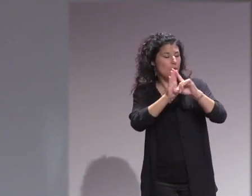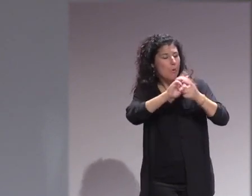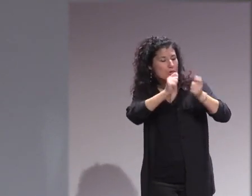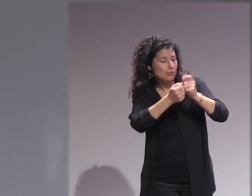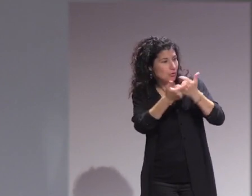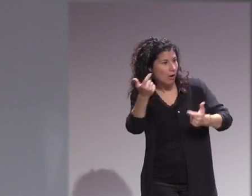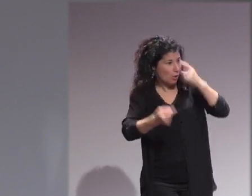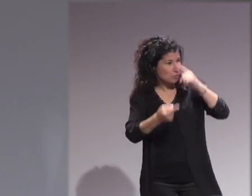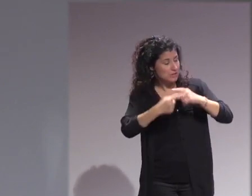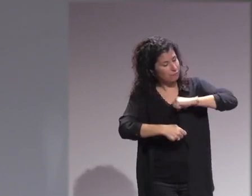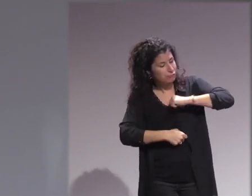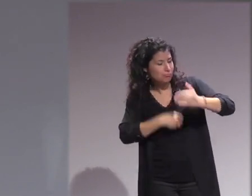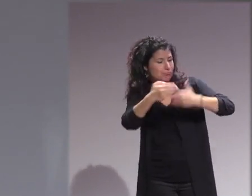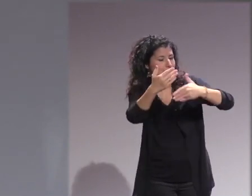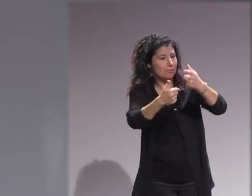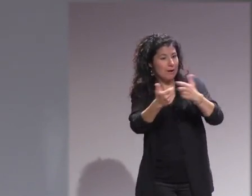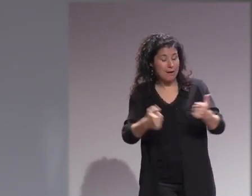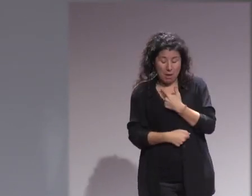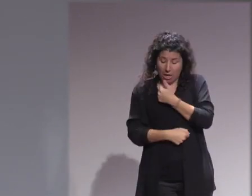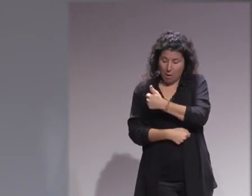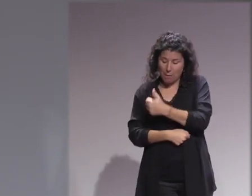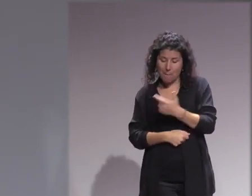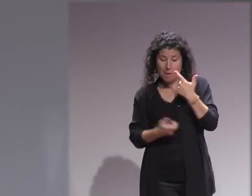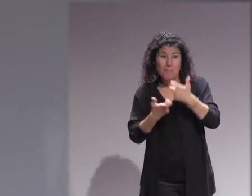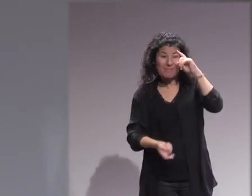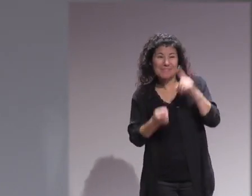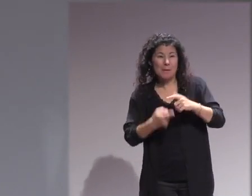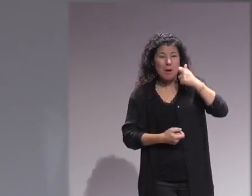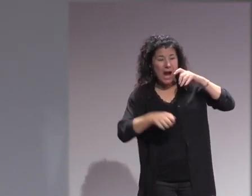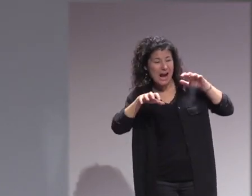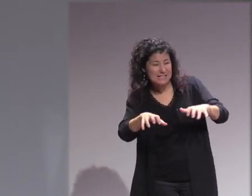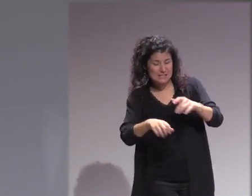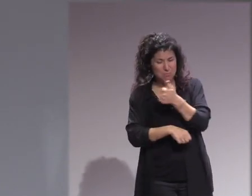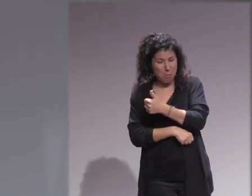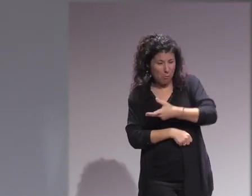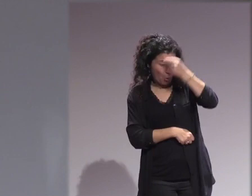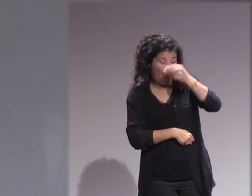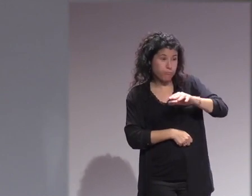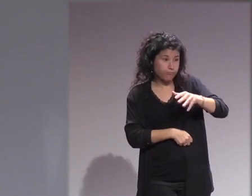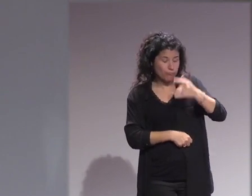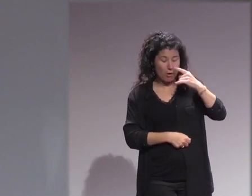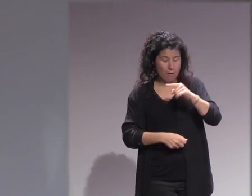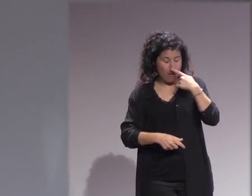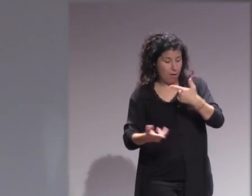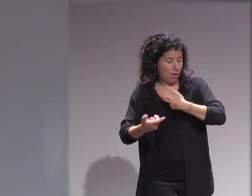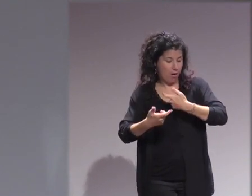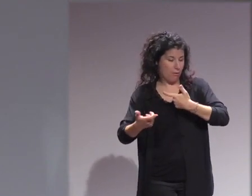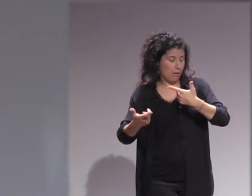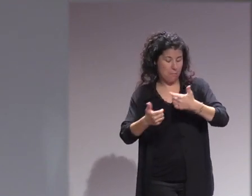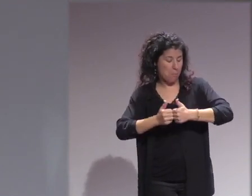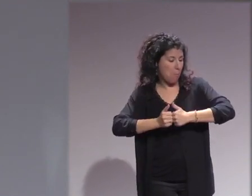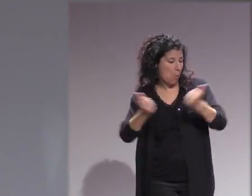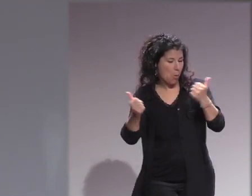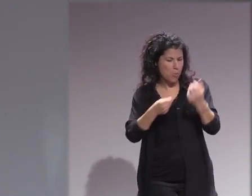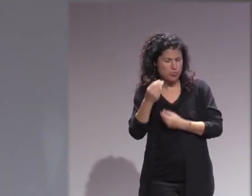leur expérience, leur compréhension de ce qu'est le racisme, par exemple, est complètement déconnectée de la réalité et elle-même empreinte de racisme